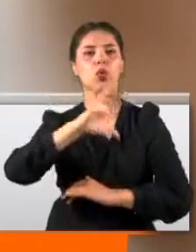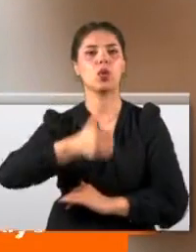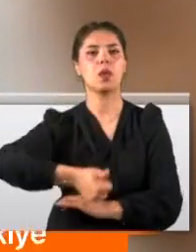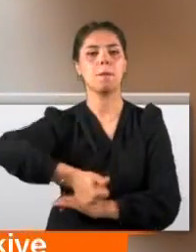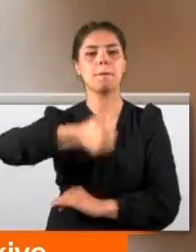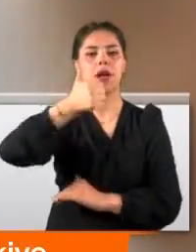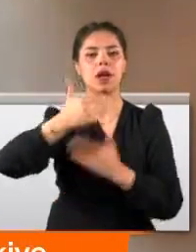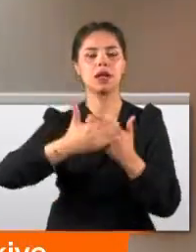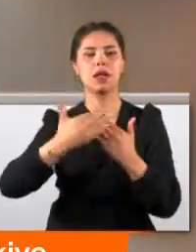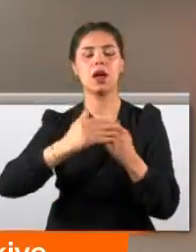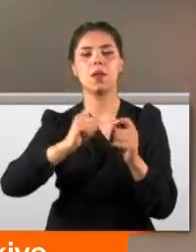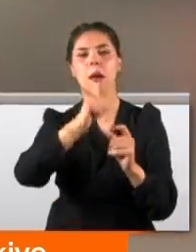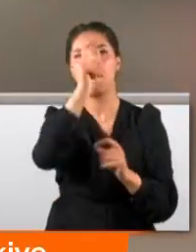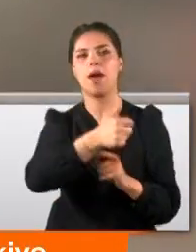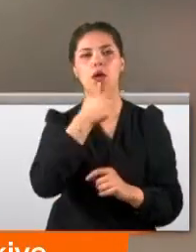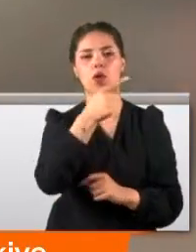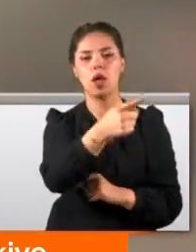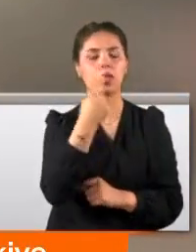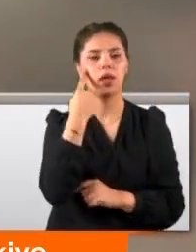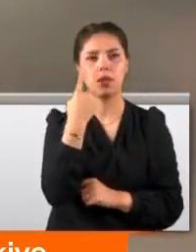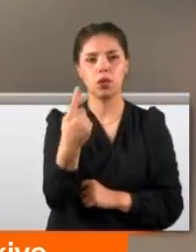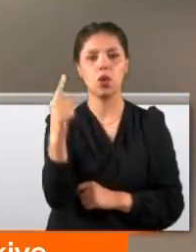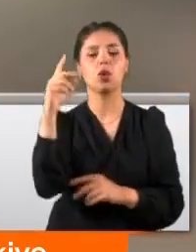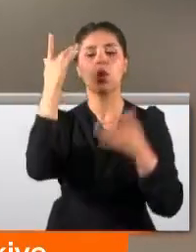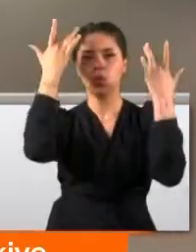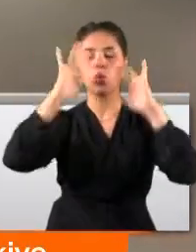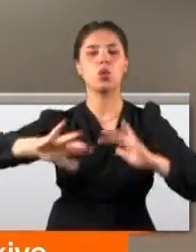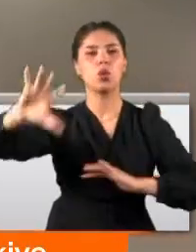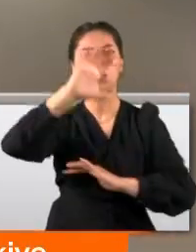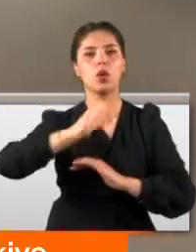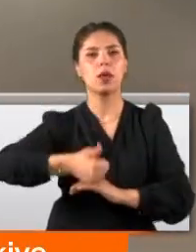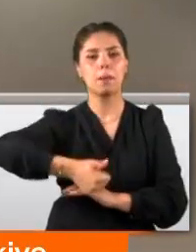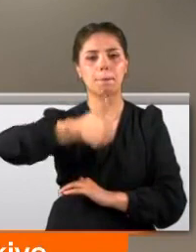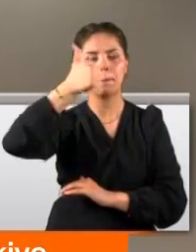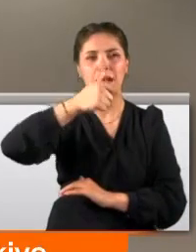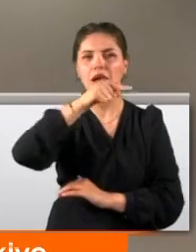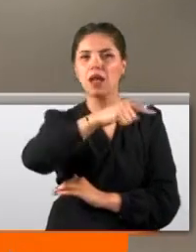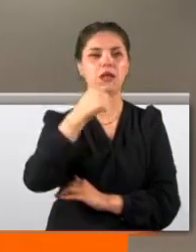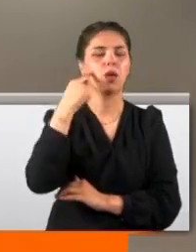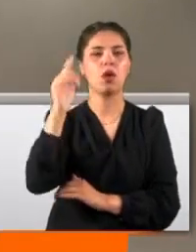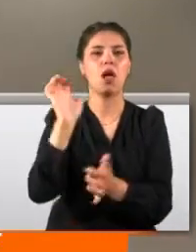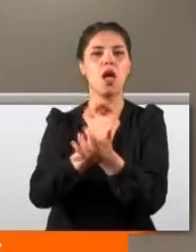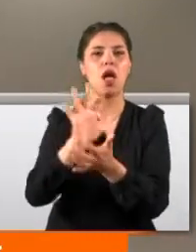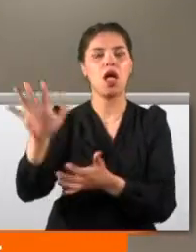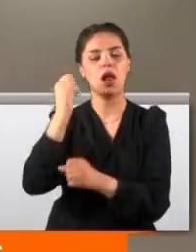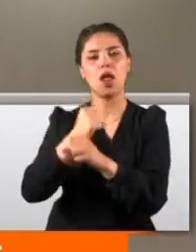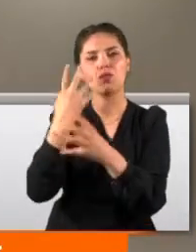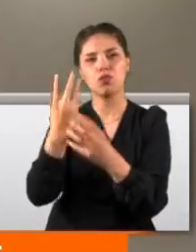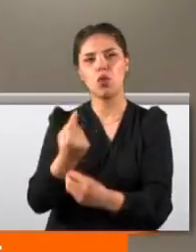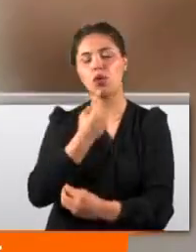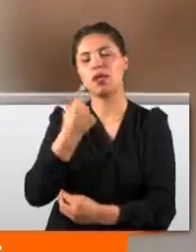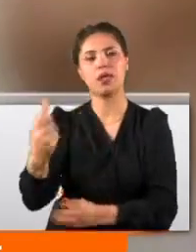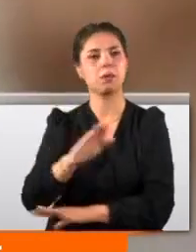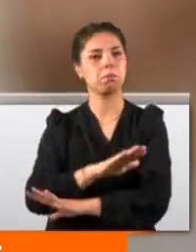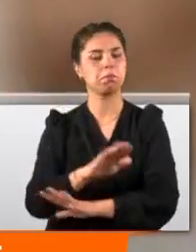Bakanı Yardımcısı Batuhan Mumcu'ydu. Kültür ve Turizm Bakanı Nuri Ersoy da Uğur ailesine geçmiş olsun dileklerini